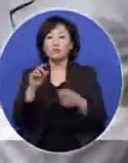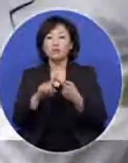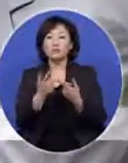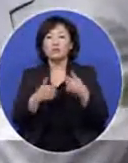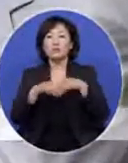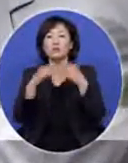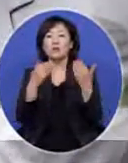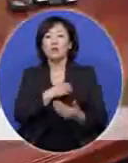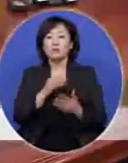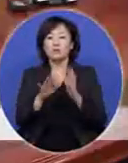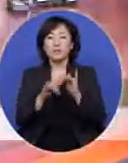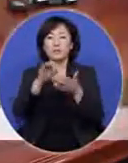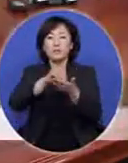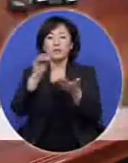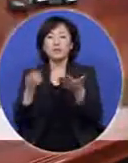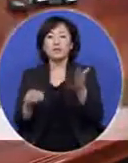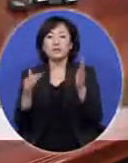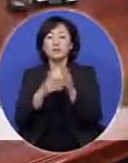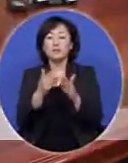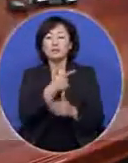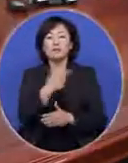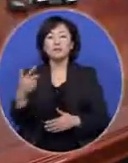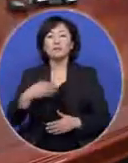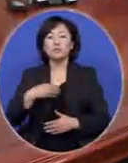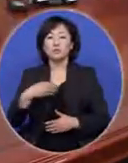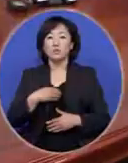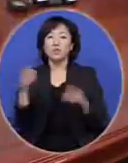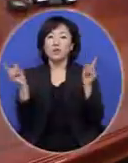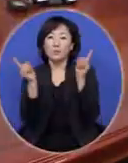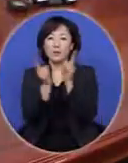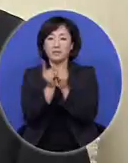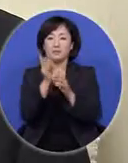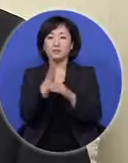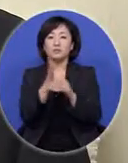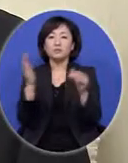탈당 의사가 속출하는 등 최악의 위기 상황을 맞고 있습니다.